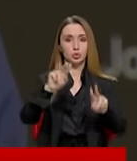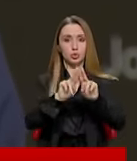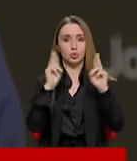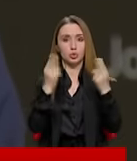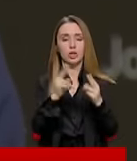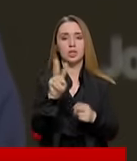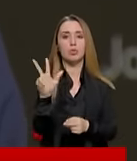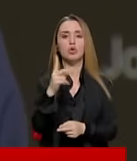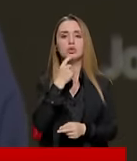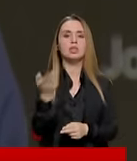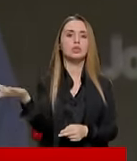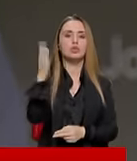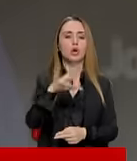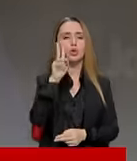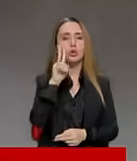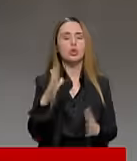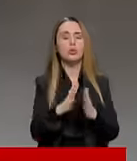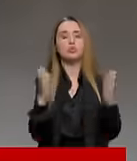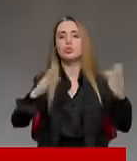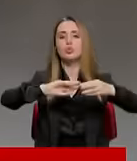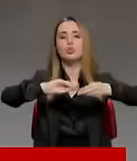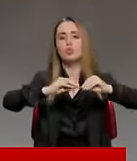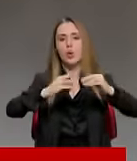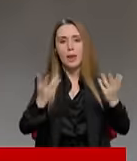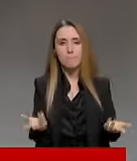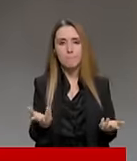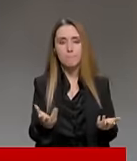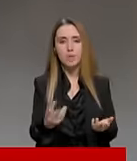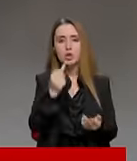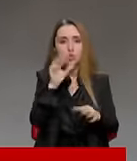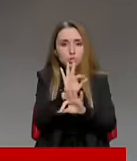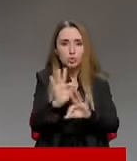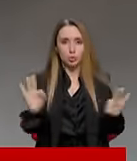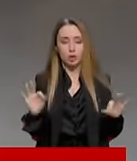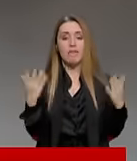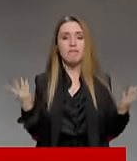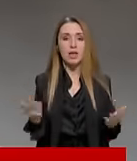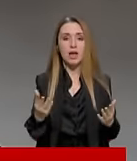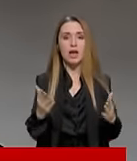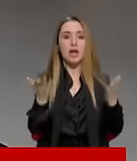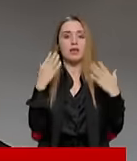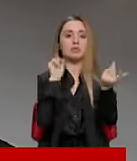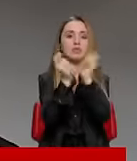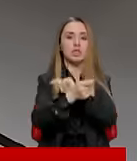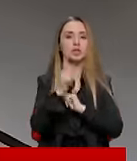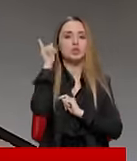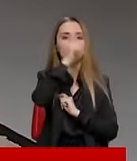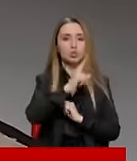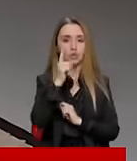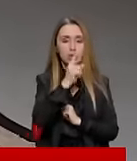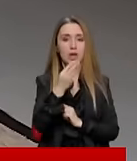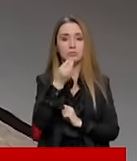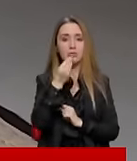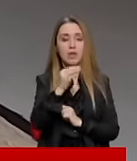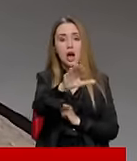2030 yıl sonra karşılaşacağı en büyük sorun kuraklık ve iklim değişikliği nedeniyle